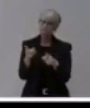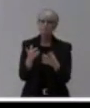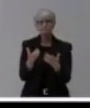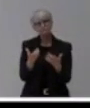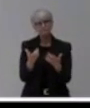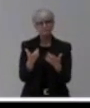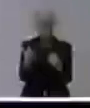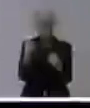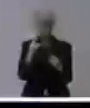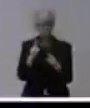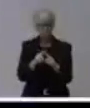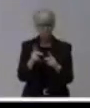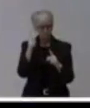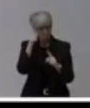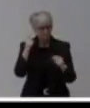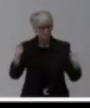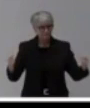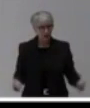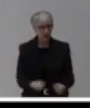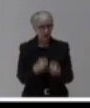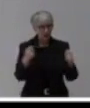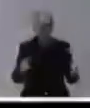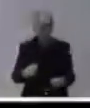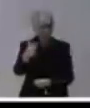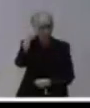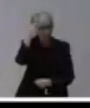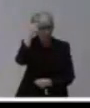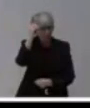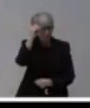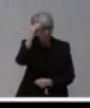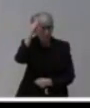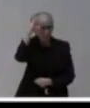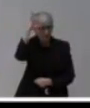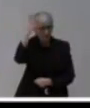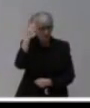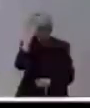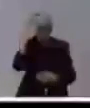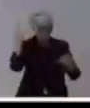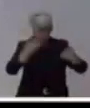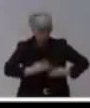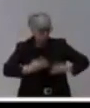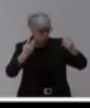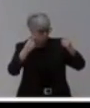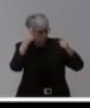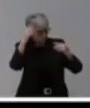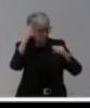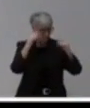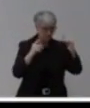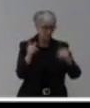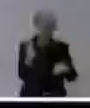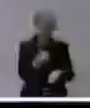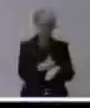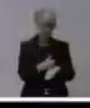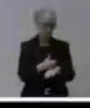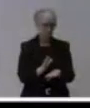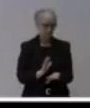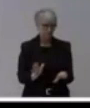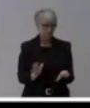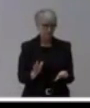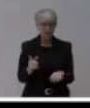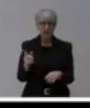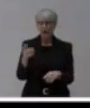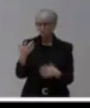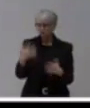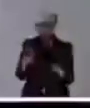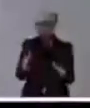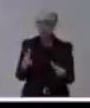mantenere viva, allenare la mente, giochiamo un po' sulle parole, mantenere attive funzioni cognitive, in primis la memoria. Anche qua